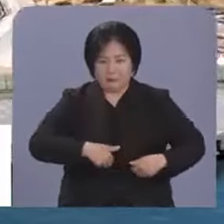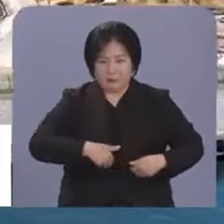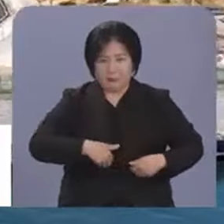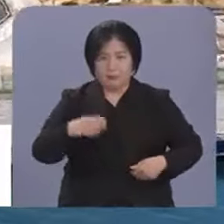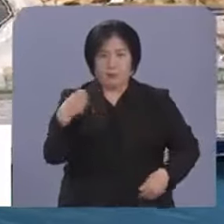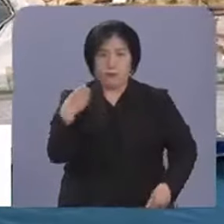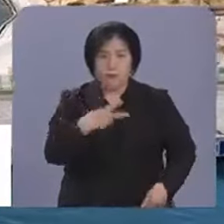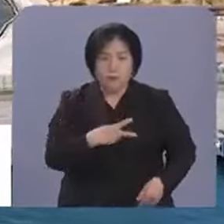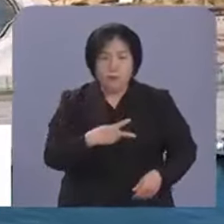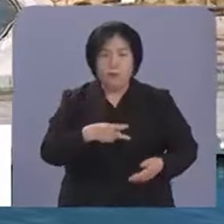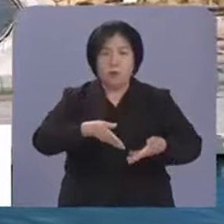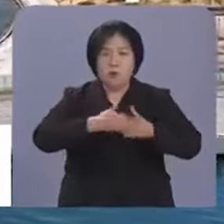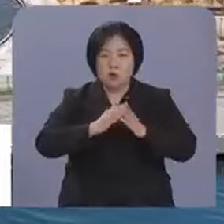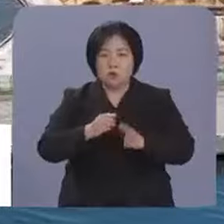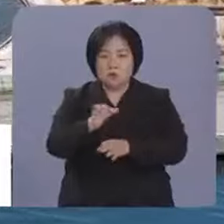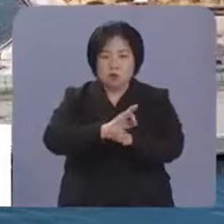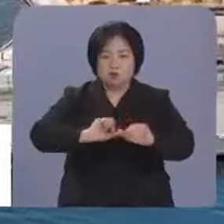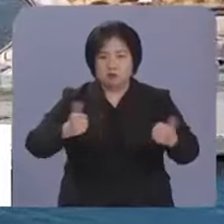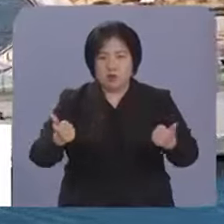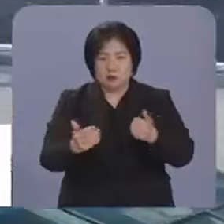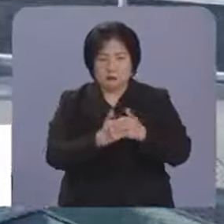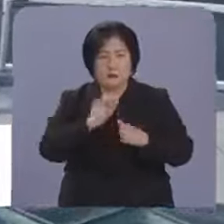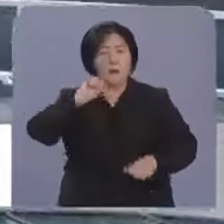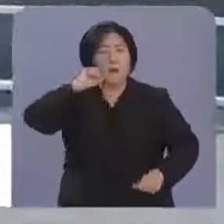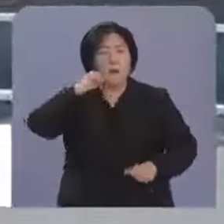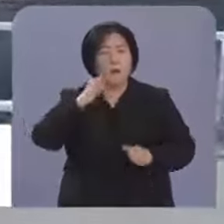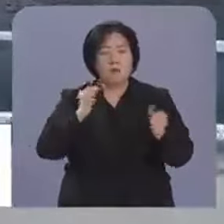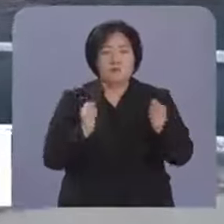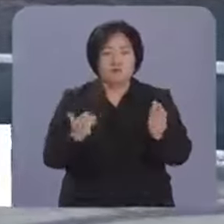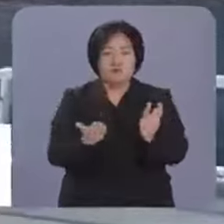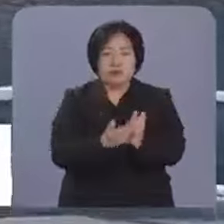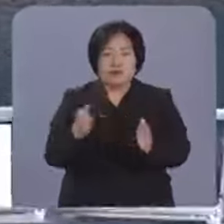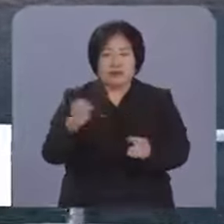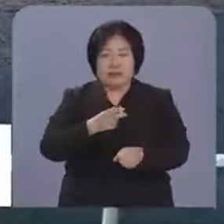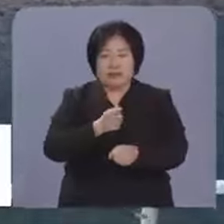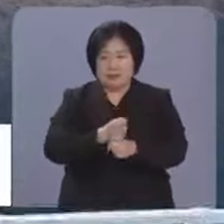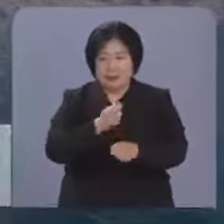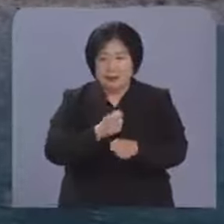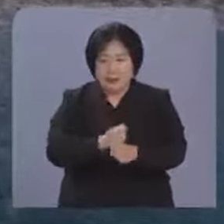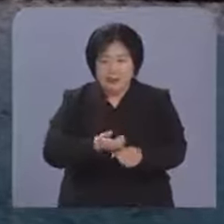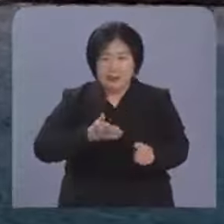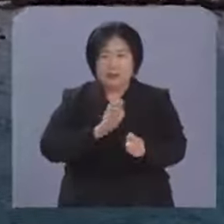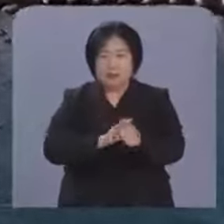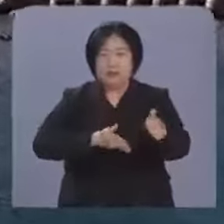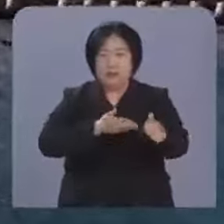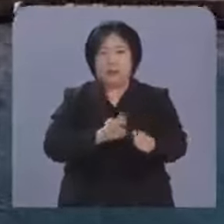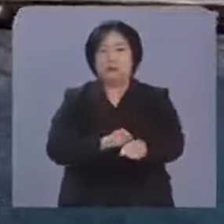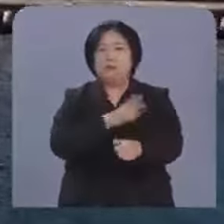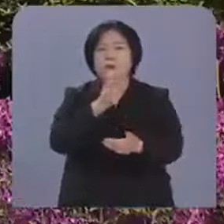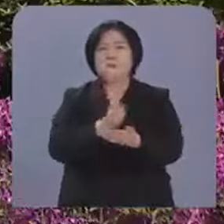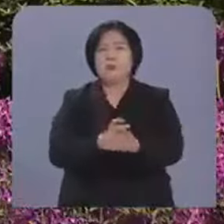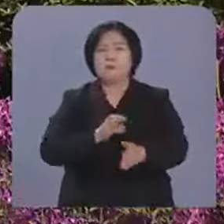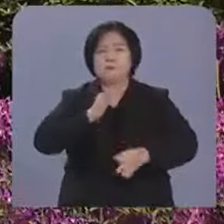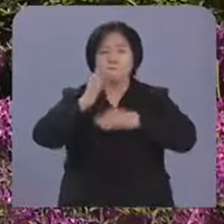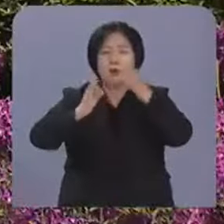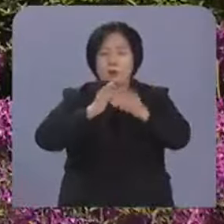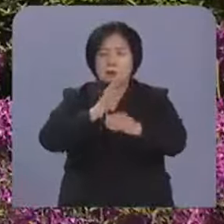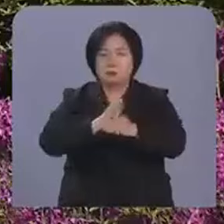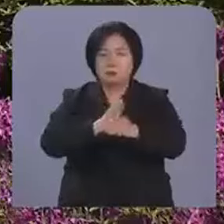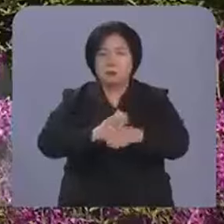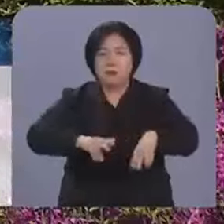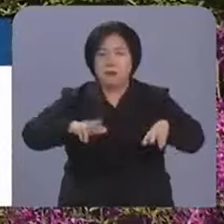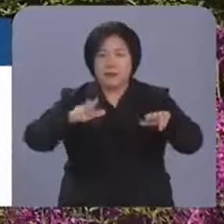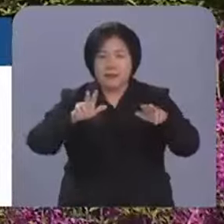아울러 건설 경기 침체로 어려움을 겪고 있는 북항 재개발 지원을 위한 특별법 목소리도 높습니다. 현재